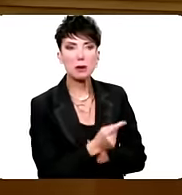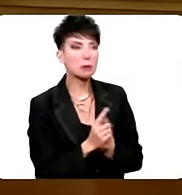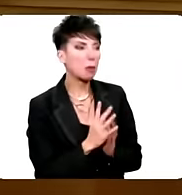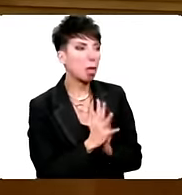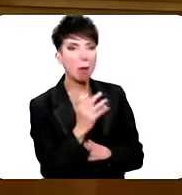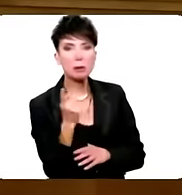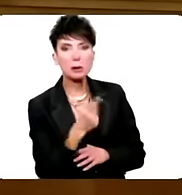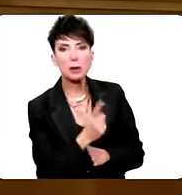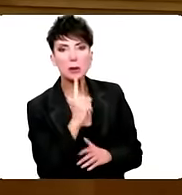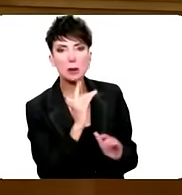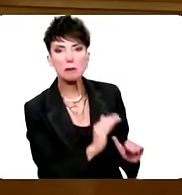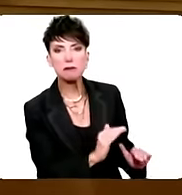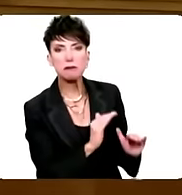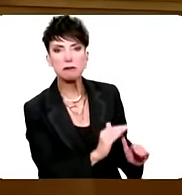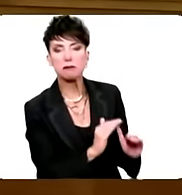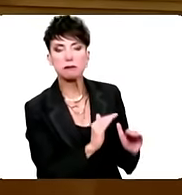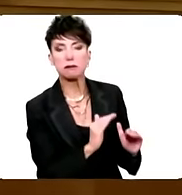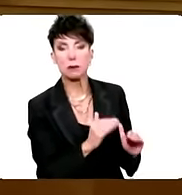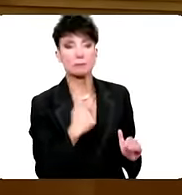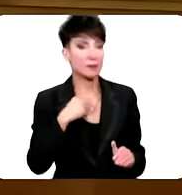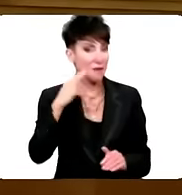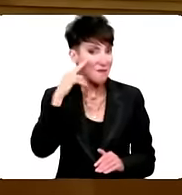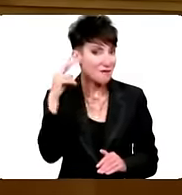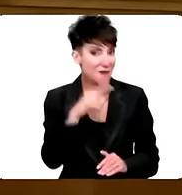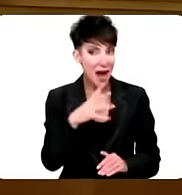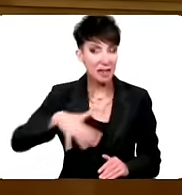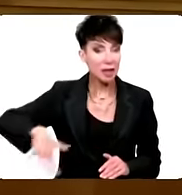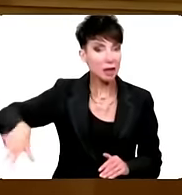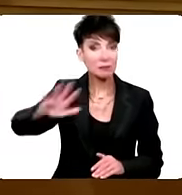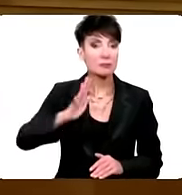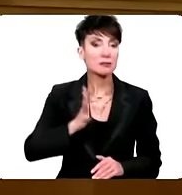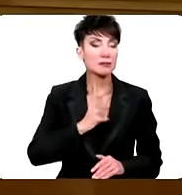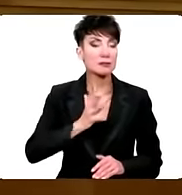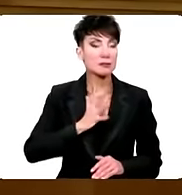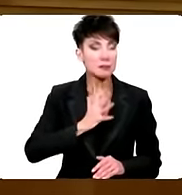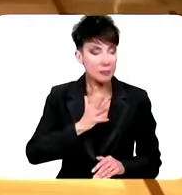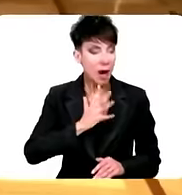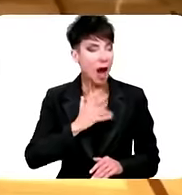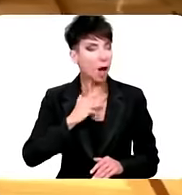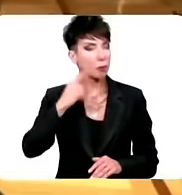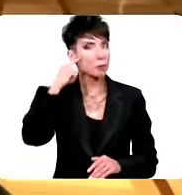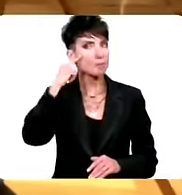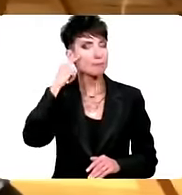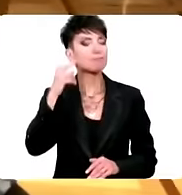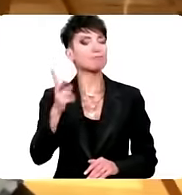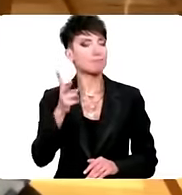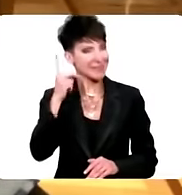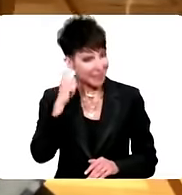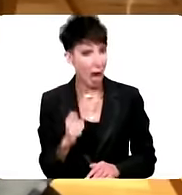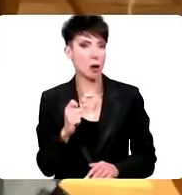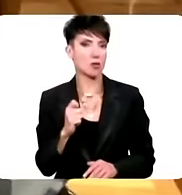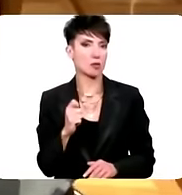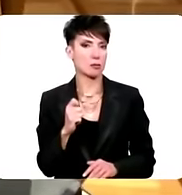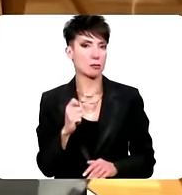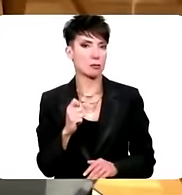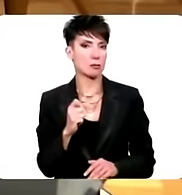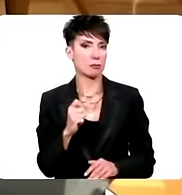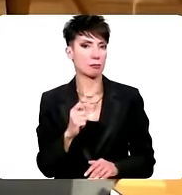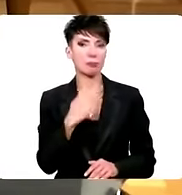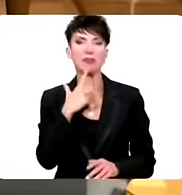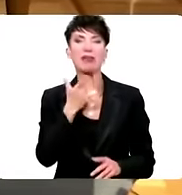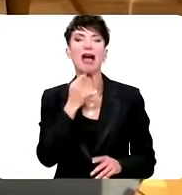αυτό και αυτό είναι μια ένδειξη ωριμότητας της κοινωνίας, ότι αποκήρυξε τις εύκολες